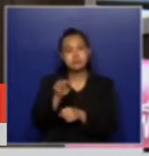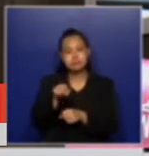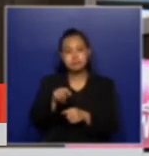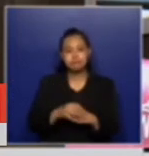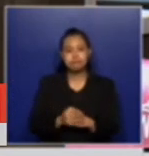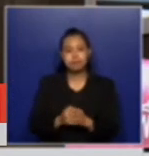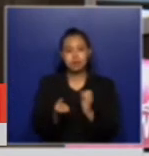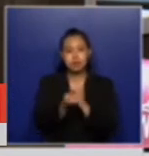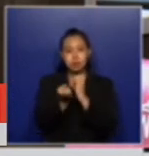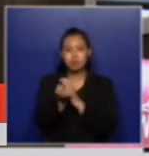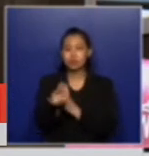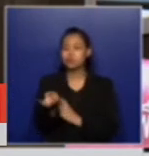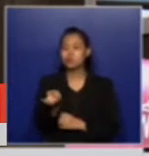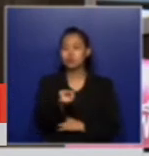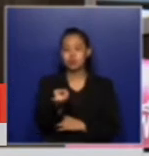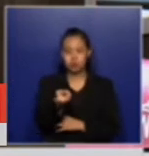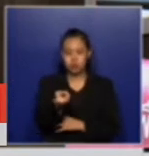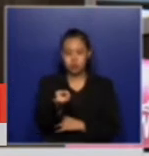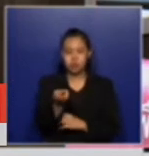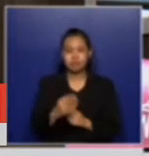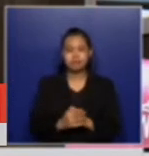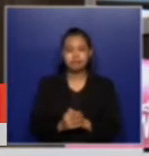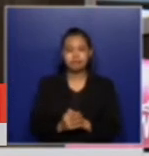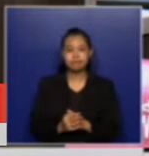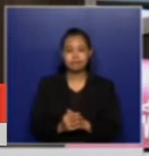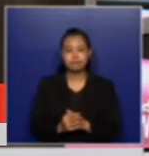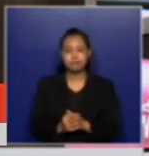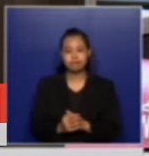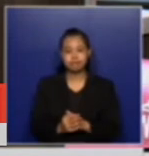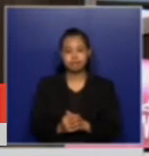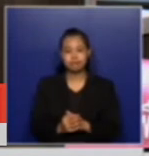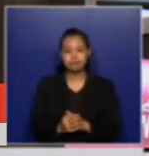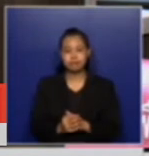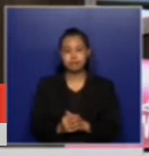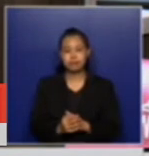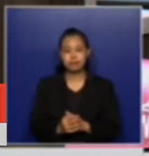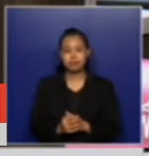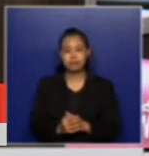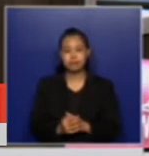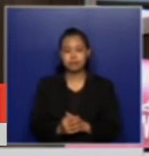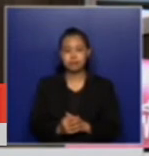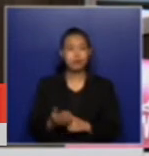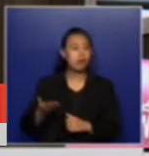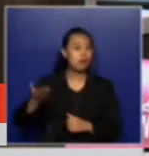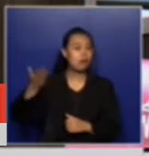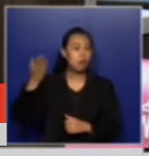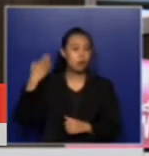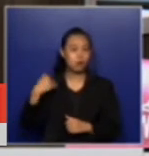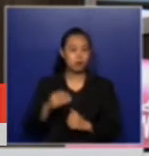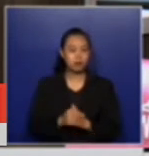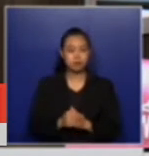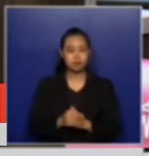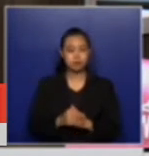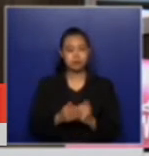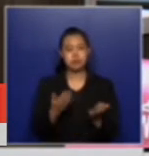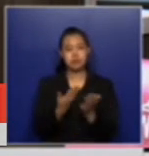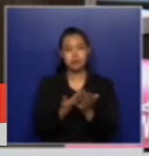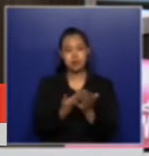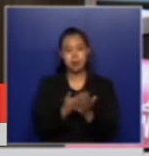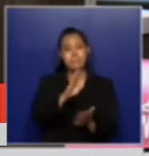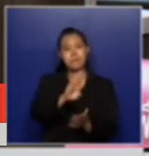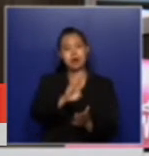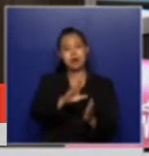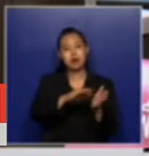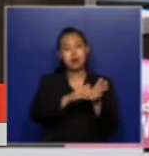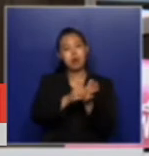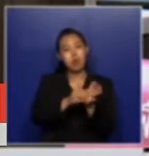ผลกระทบไม่มากนักแล้วก็เรียนว่าในช่วงเวลานั้นค่าเงินบาทเราอ่อน ่อนก็เ